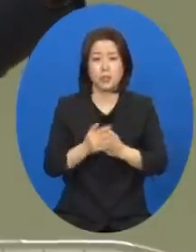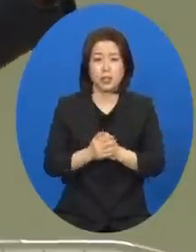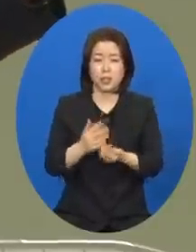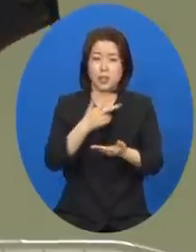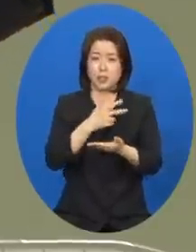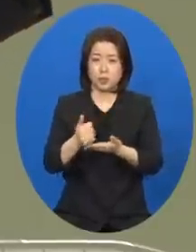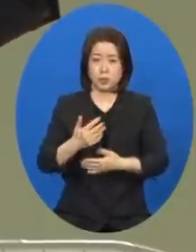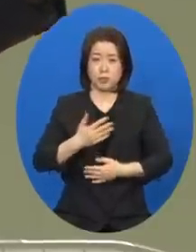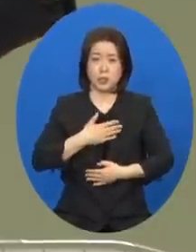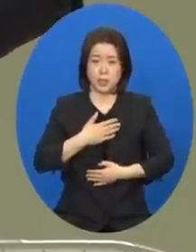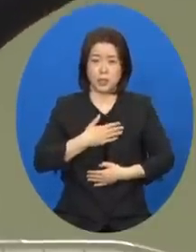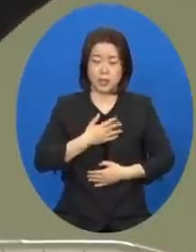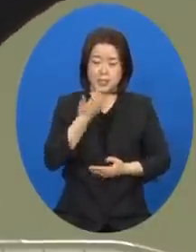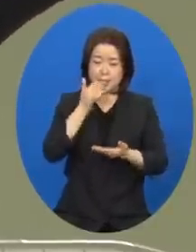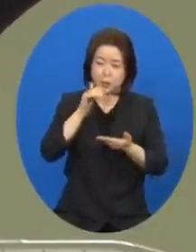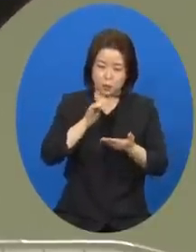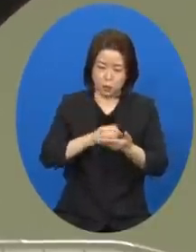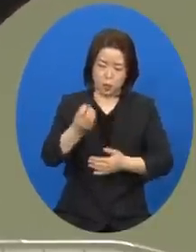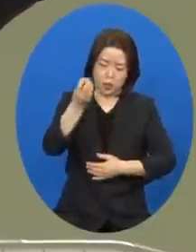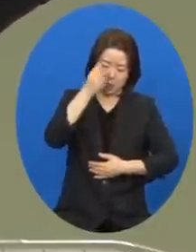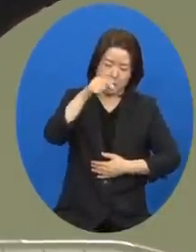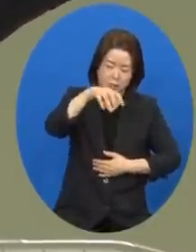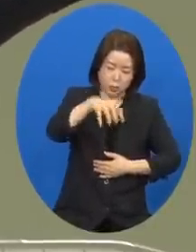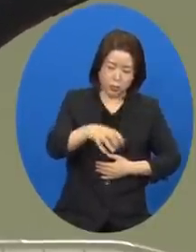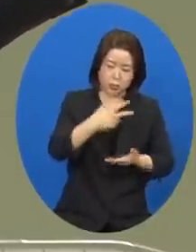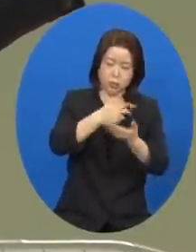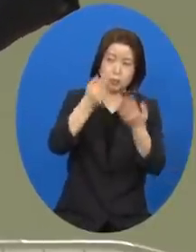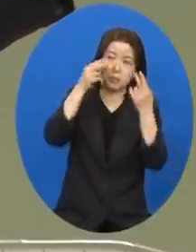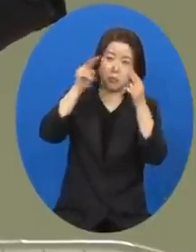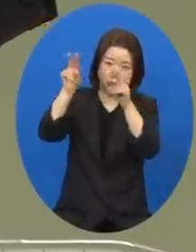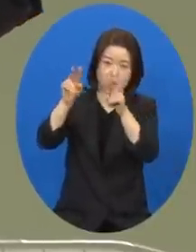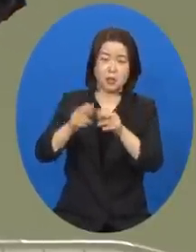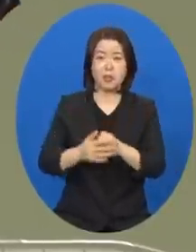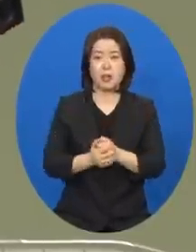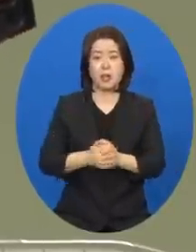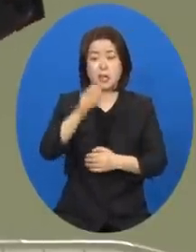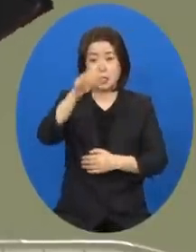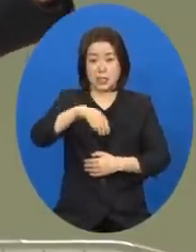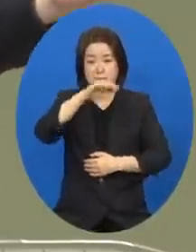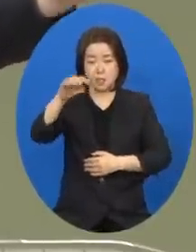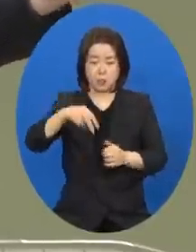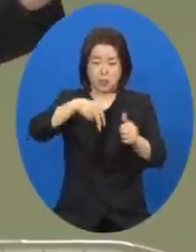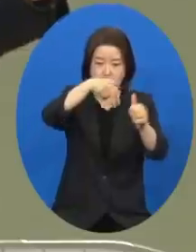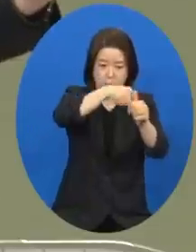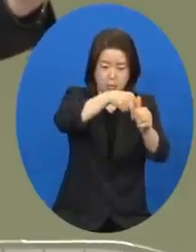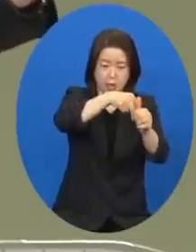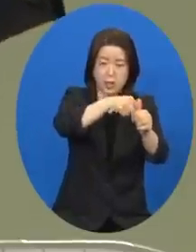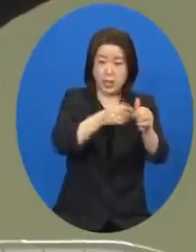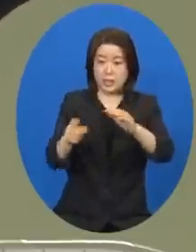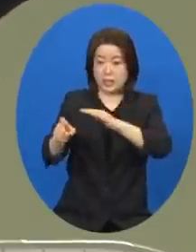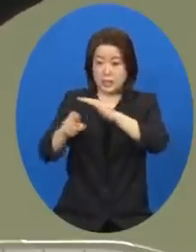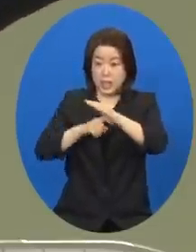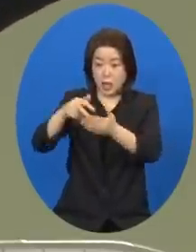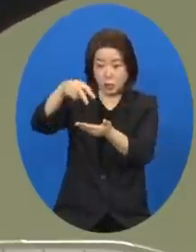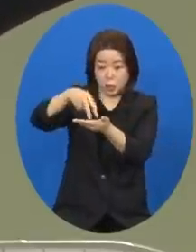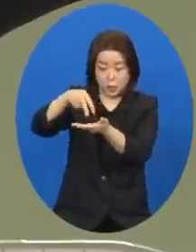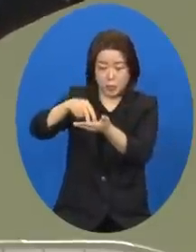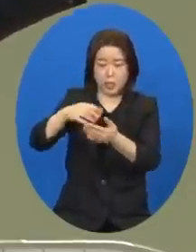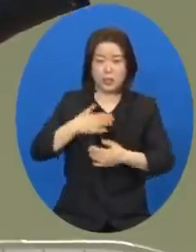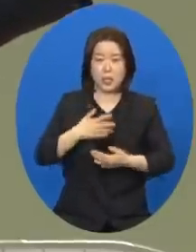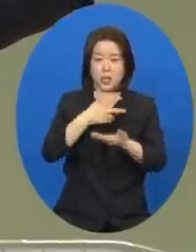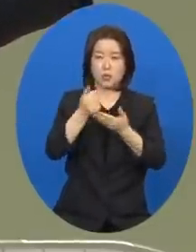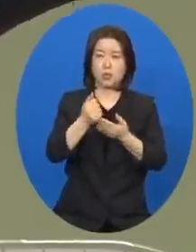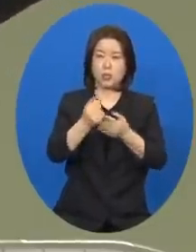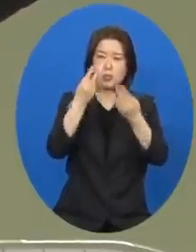제가 돌에 맞는 그 자리에서 주님을 바라봅니다. 십자가에 매달린 강도의 그 입장에서 제가 주님을